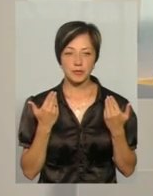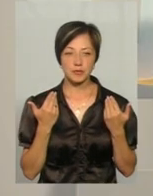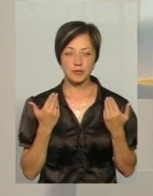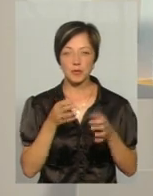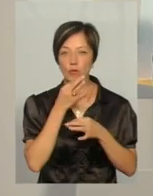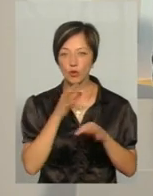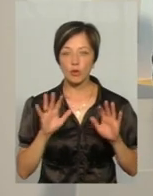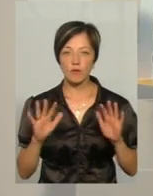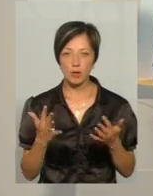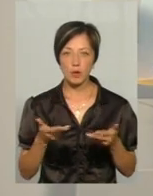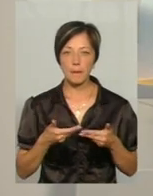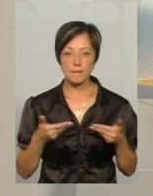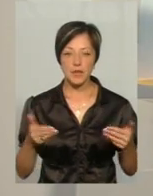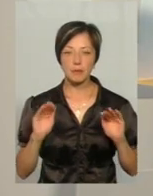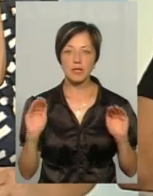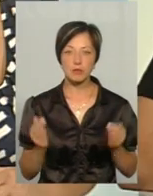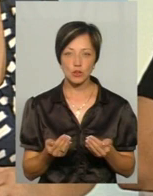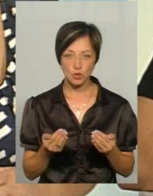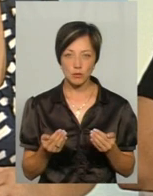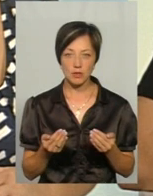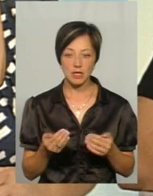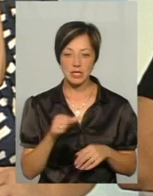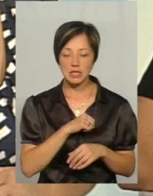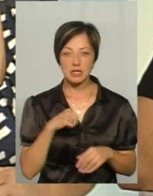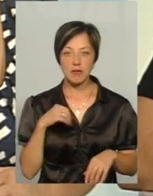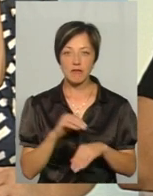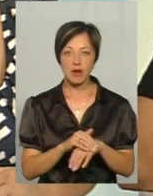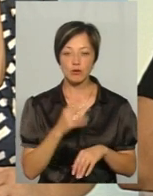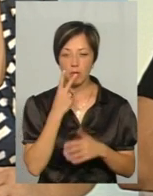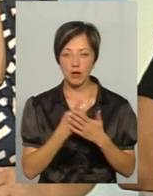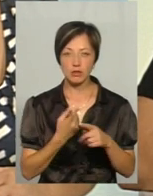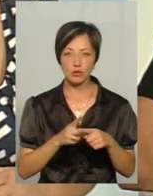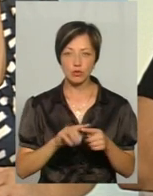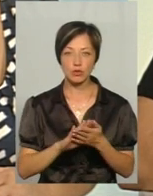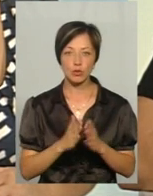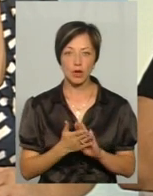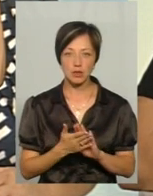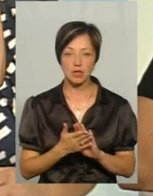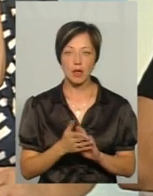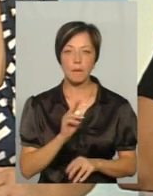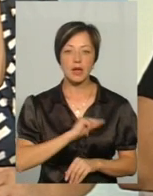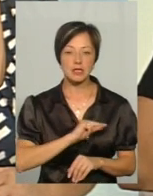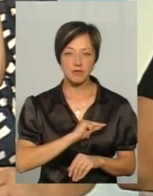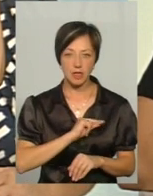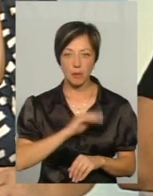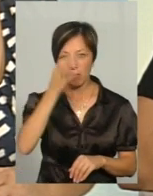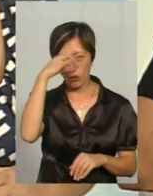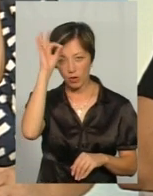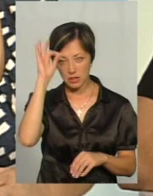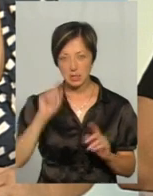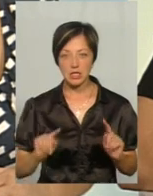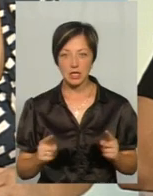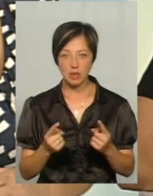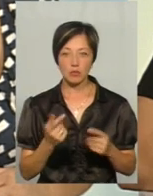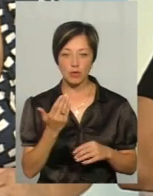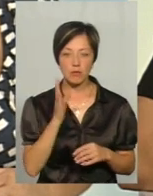ну, в будь-якому випадку ми мінімізуємо сам факт, щоб вони бачили цю картину, що якби працівники поліції затримують